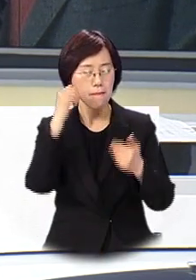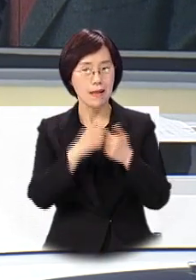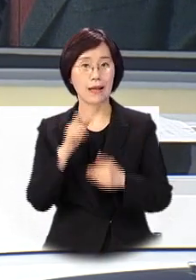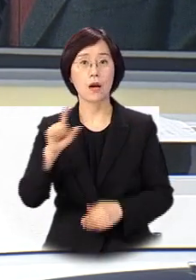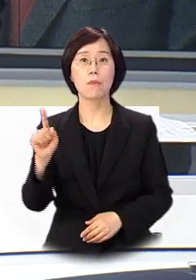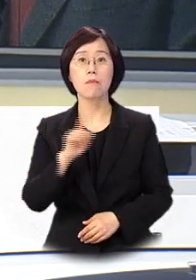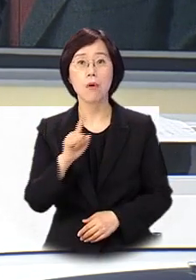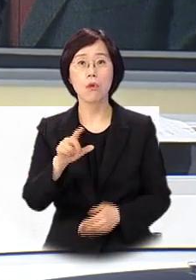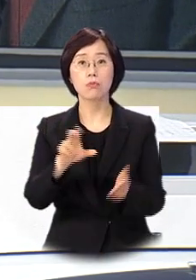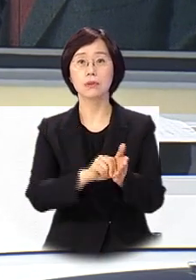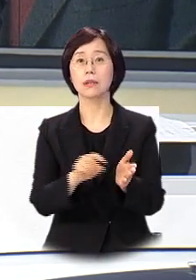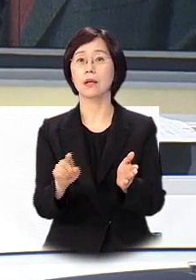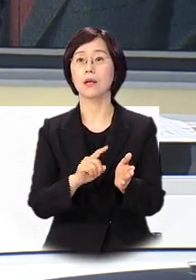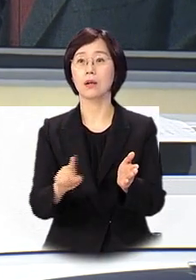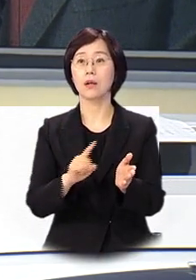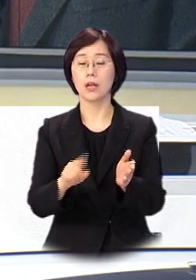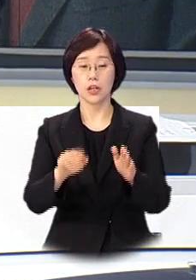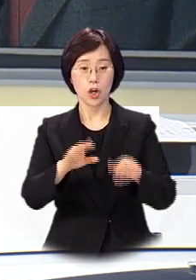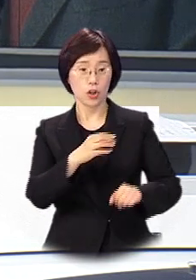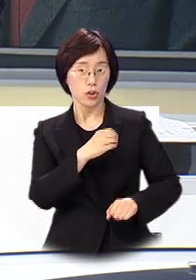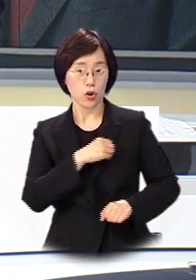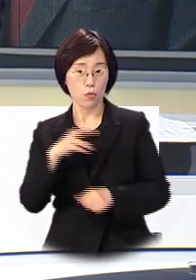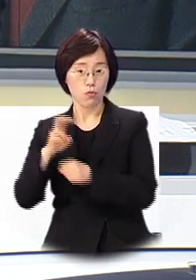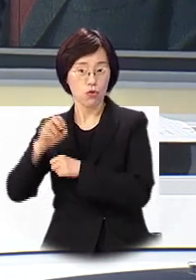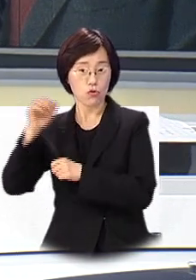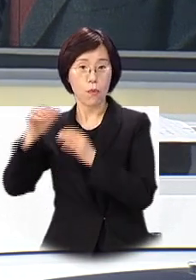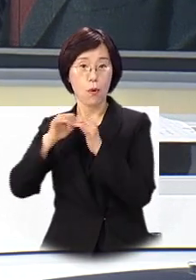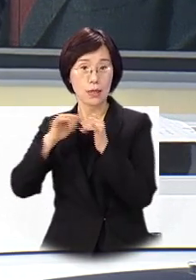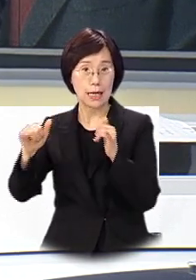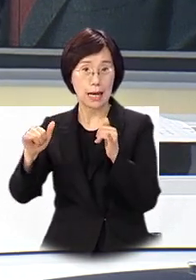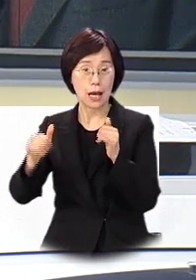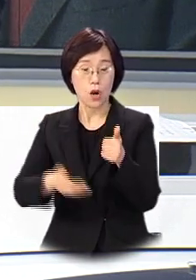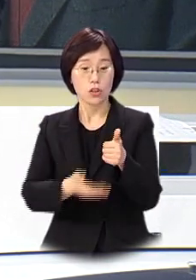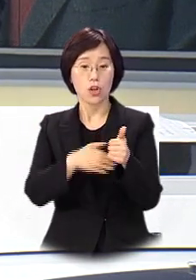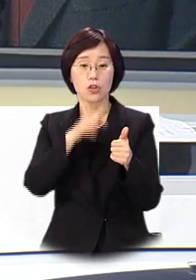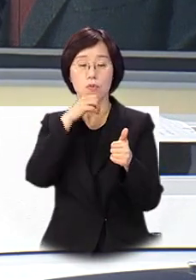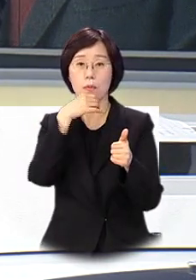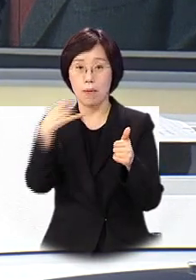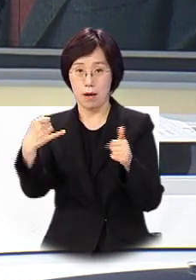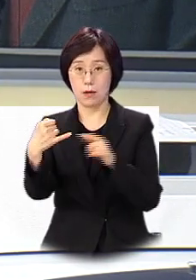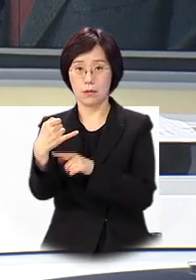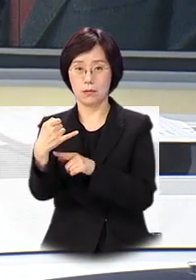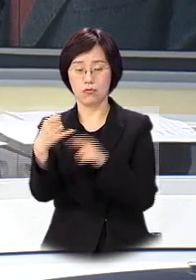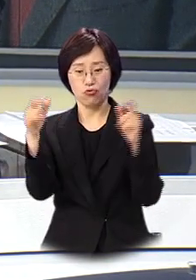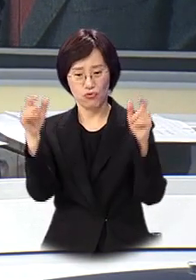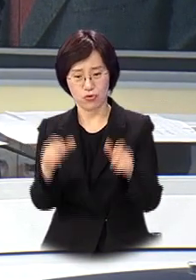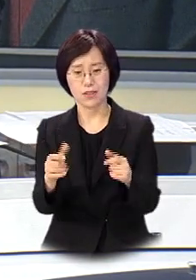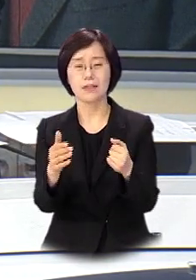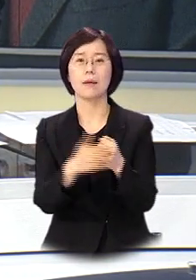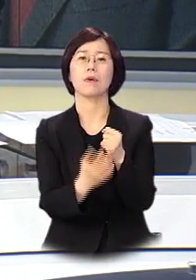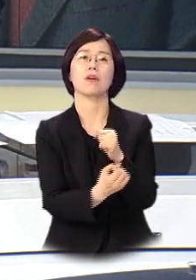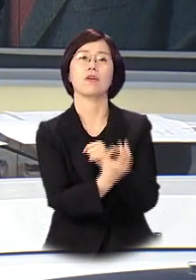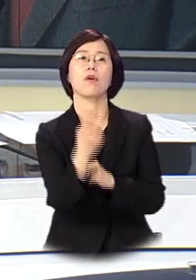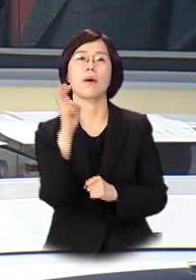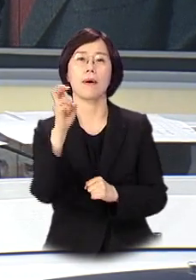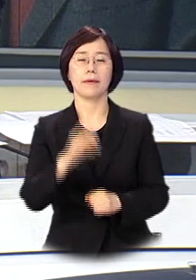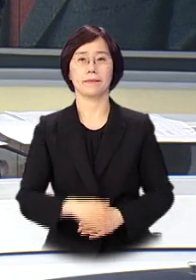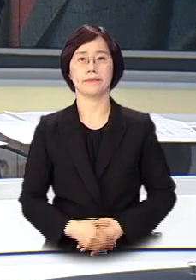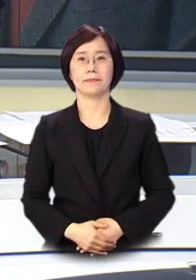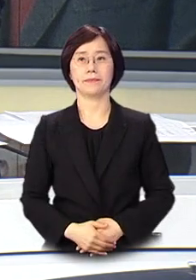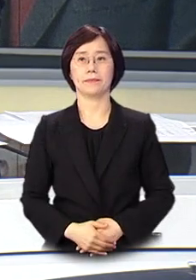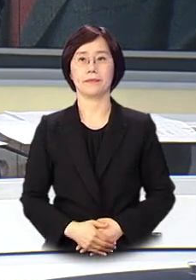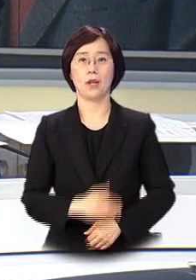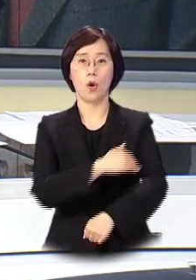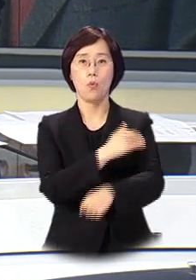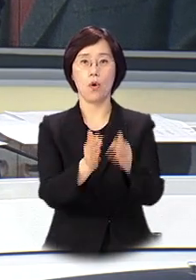반발했죠. 논란이 불거졌던 현역 의원과 무소속 출마자에 대한 공천 페널티 완화도 어느 정도 영향을 미친 것으로 보입니다.